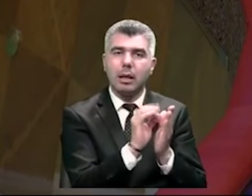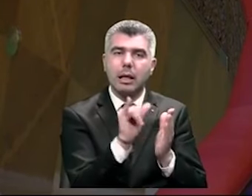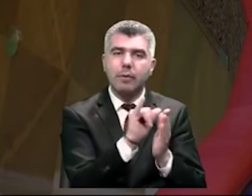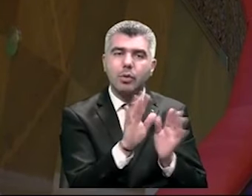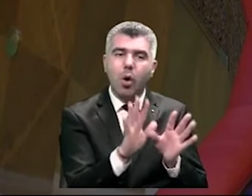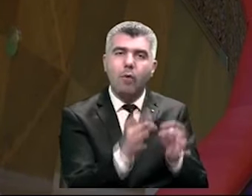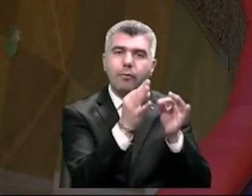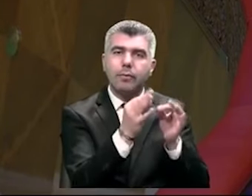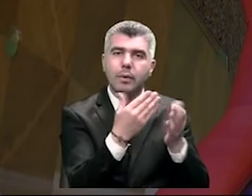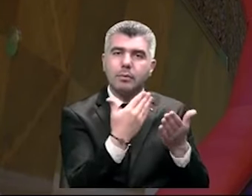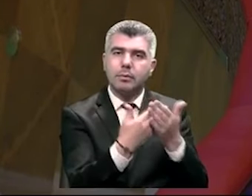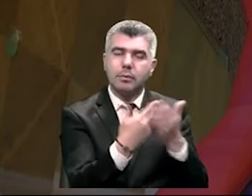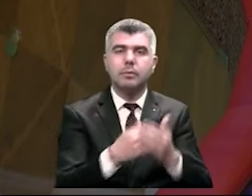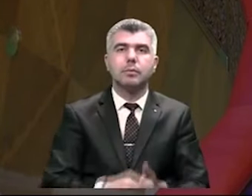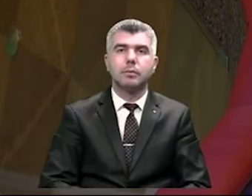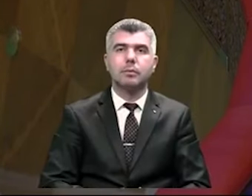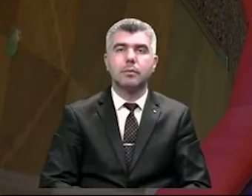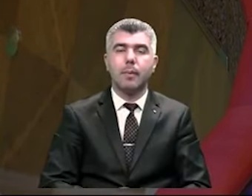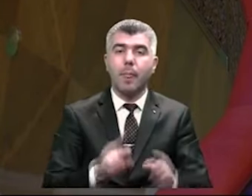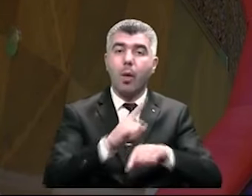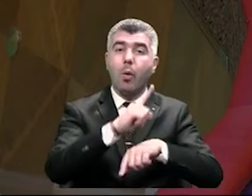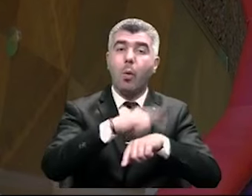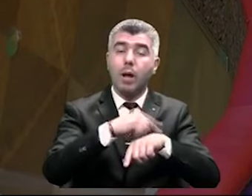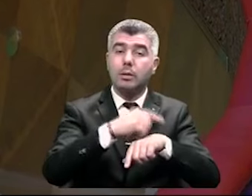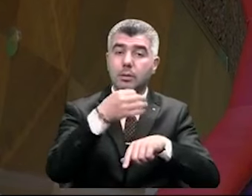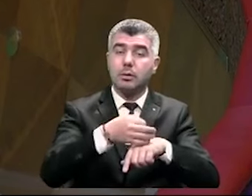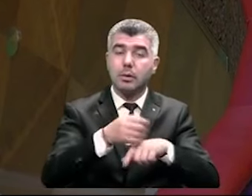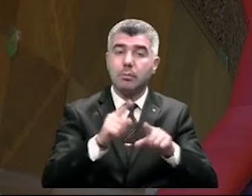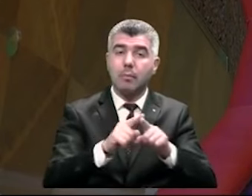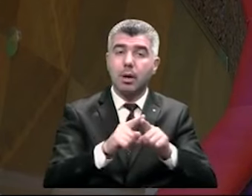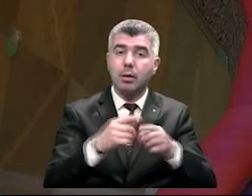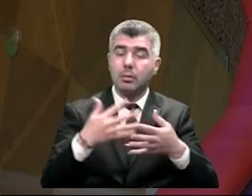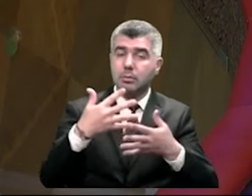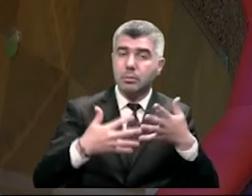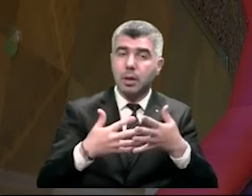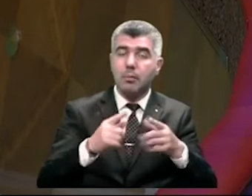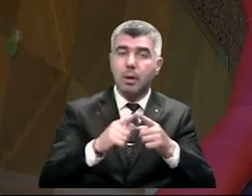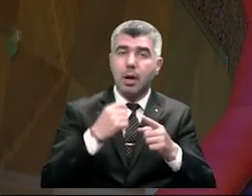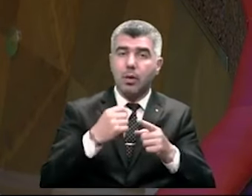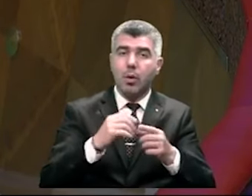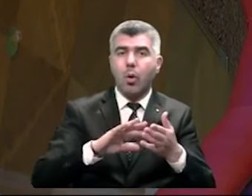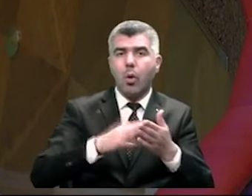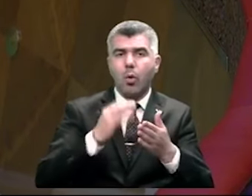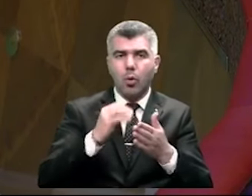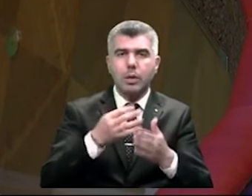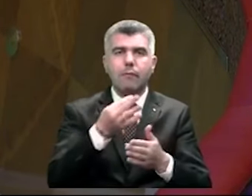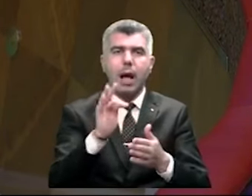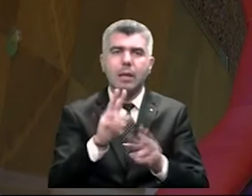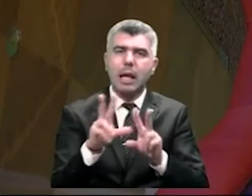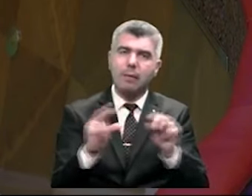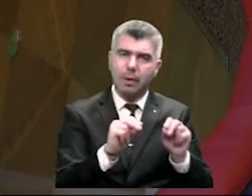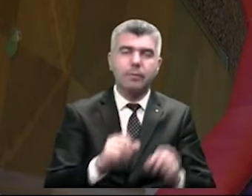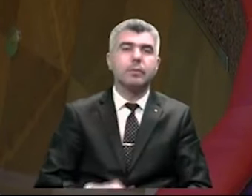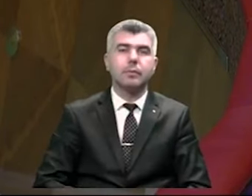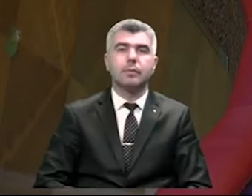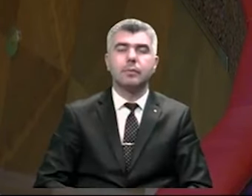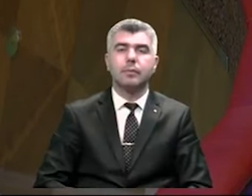الاولويات التنمويه تحديد اجل كل مراحل سلك الدكتوره بحال مايدير الانجلوساكسون